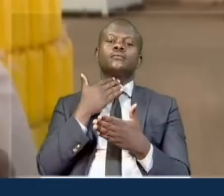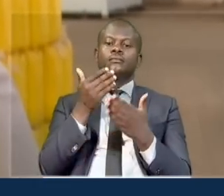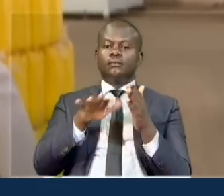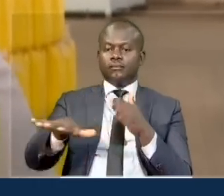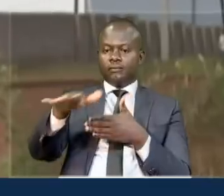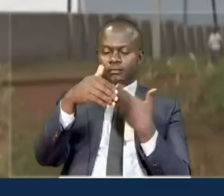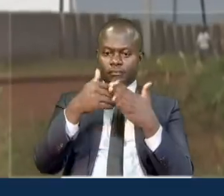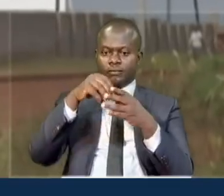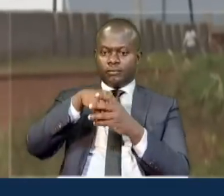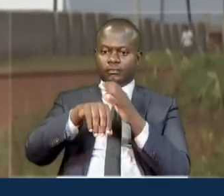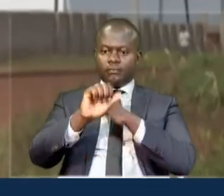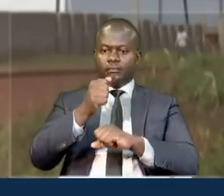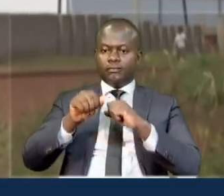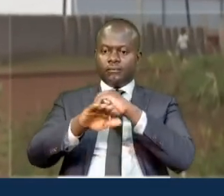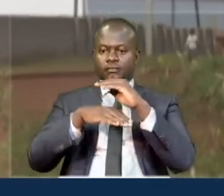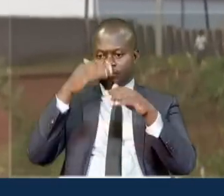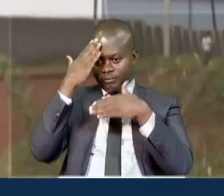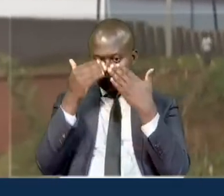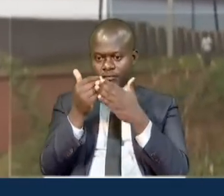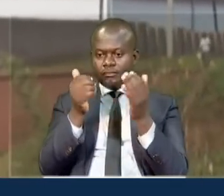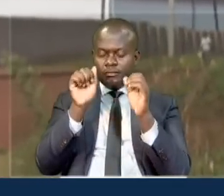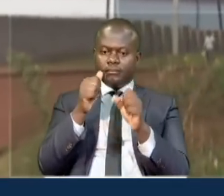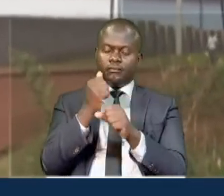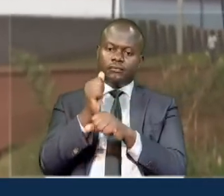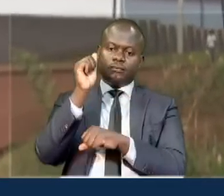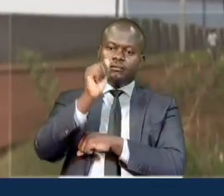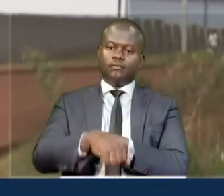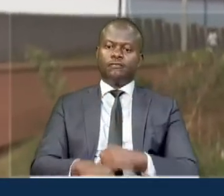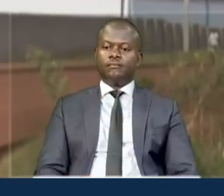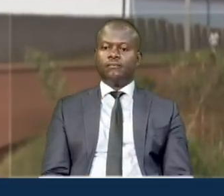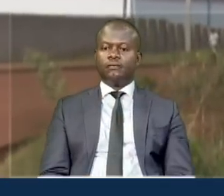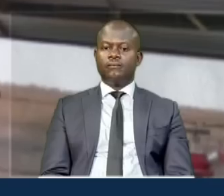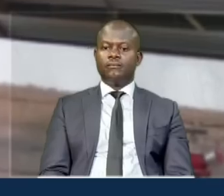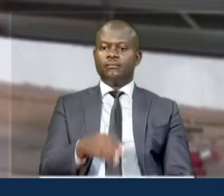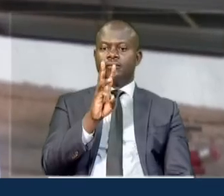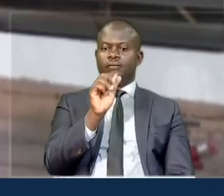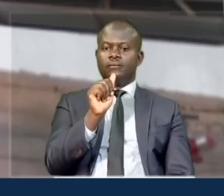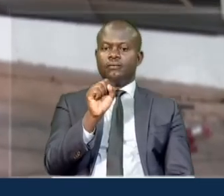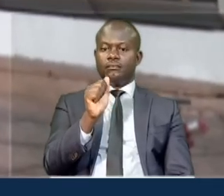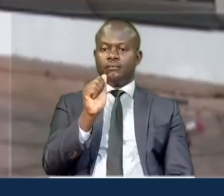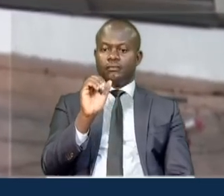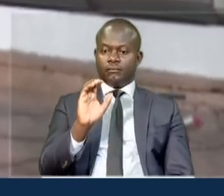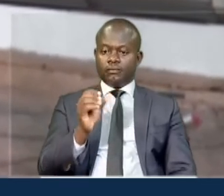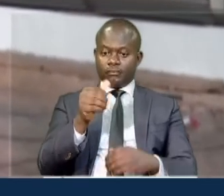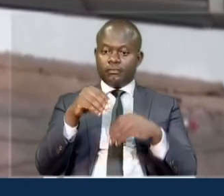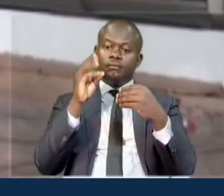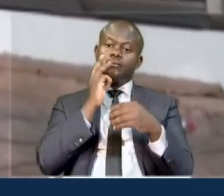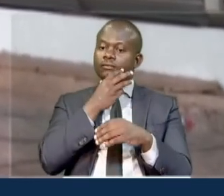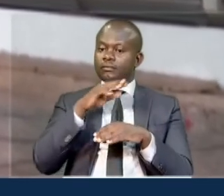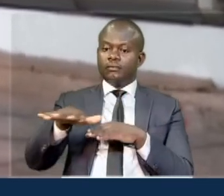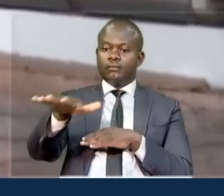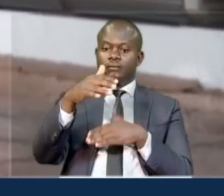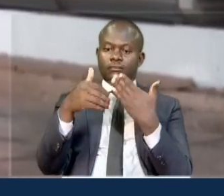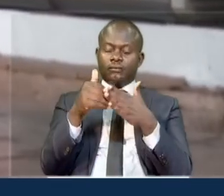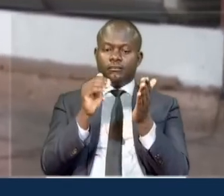cyanya cyashyirwamo ibyo bikorwa remezo kugira ngo bakore birushijeho. Wasake niyo itanga amazi muri aka gace, ariko kugeza uyu